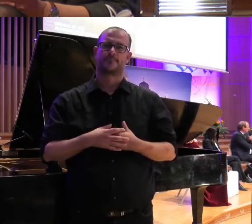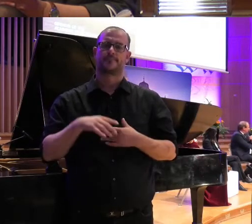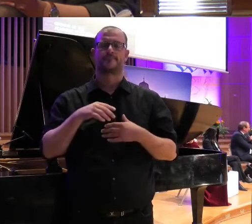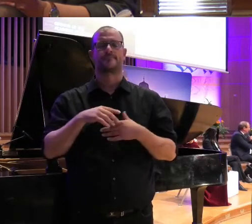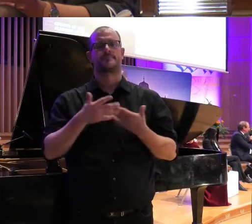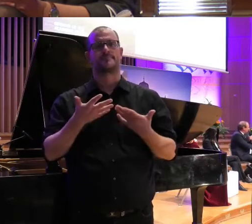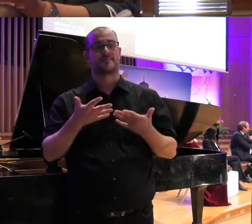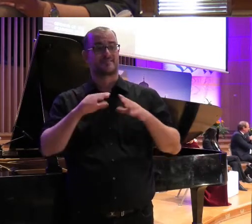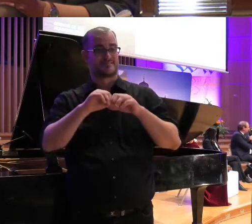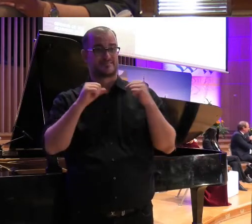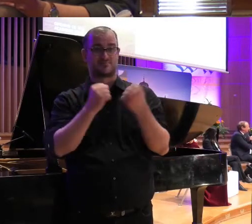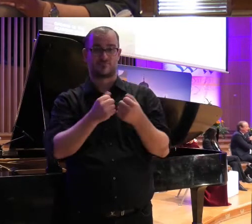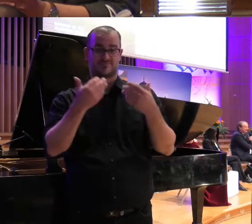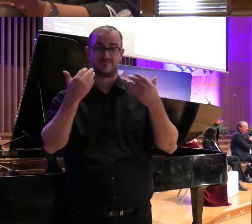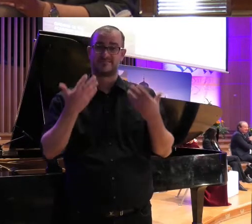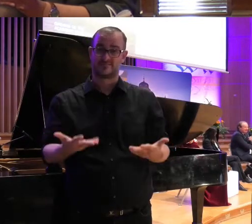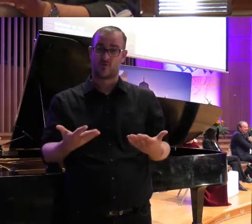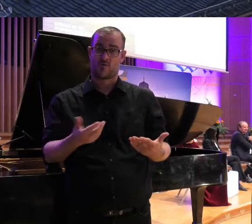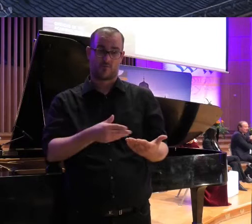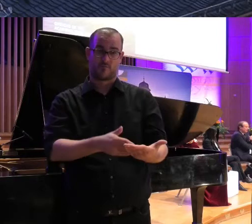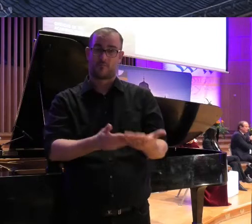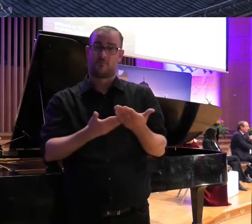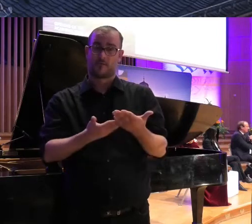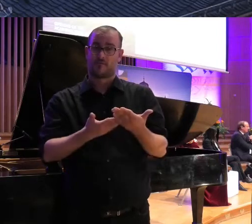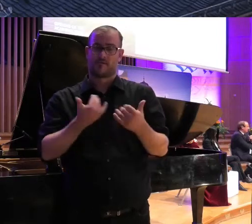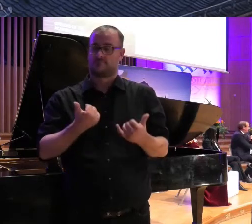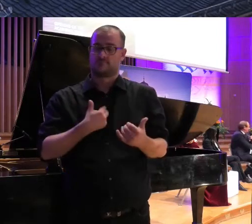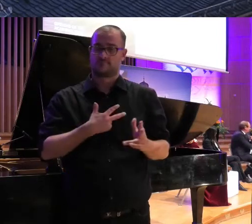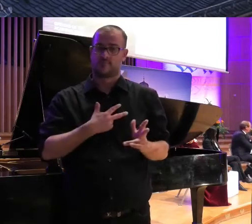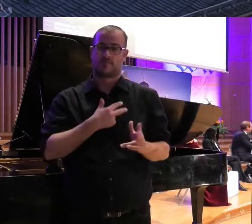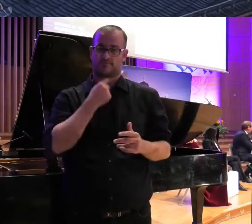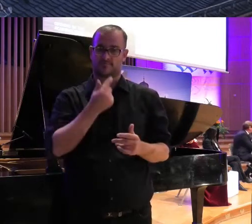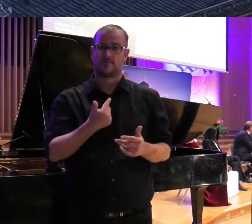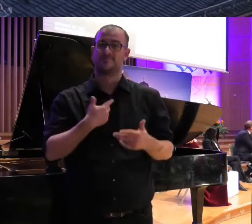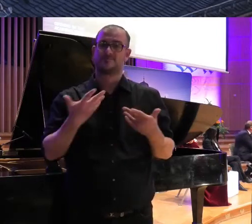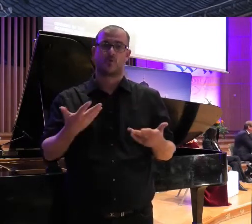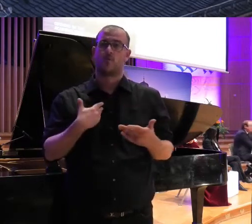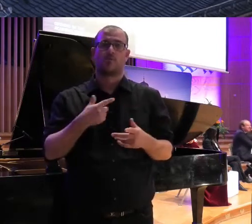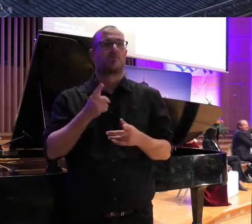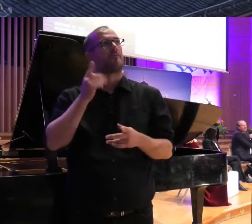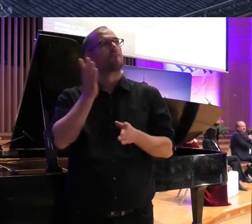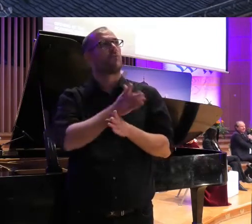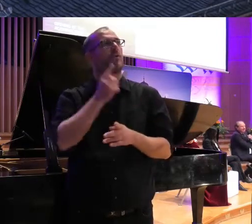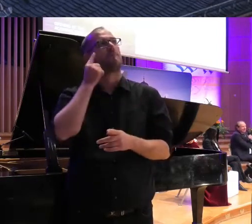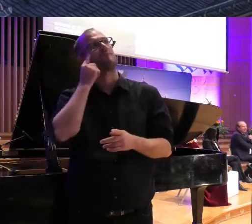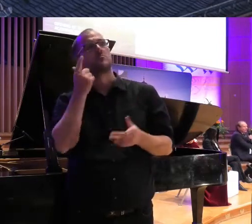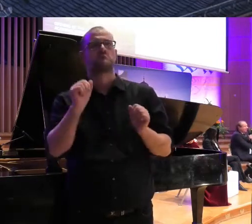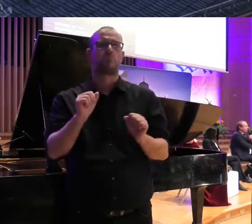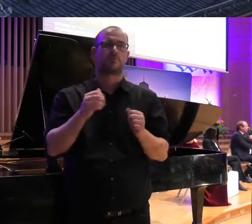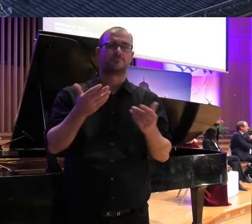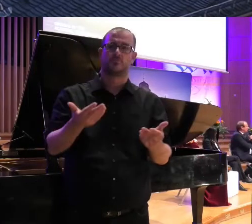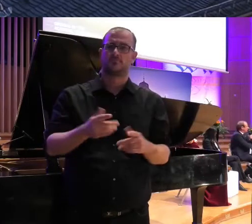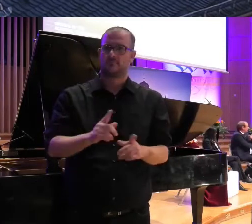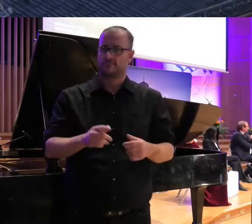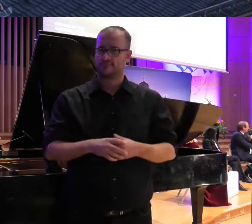nun so sich darstellt, glaube ich, und das kann ich an dieser Stelle auch sagen, habe ich so nicht vermutet. Es wurde aber im